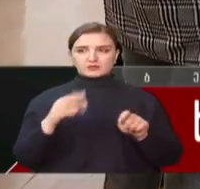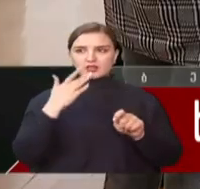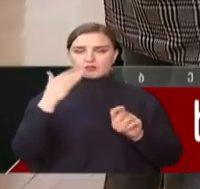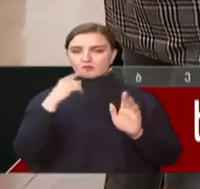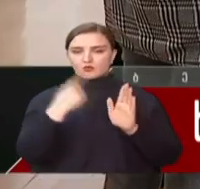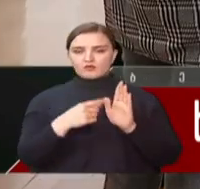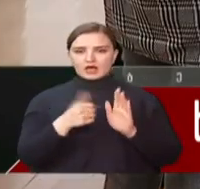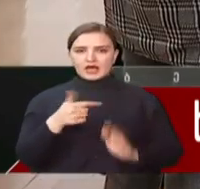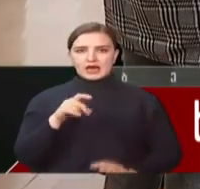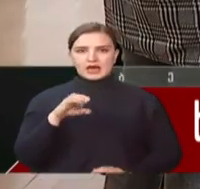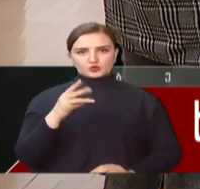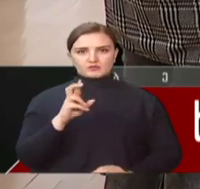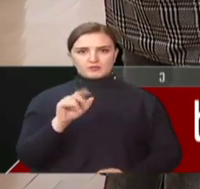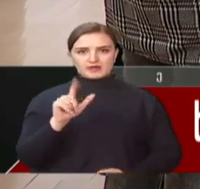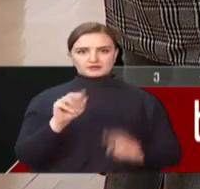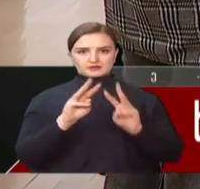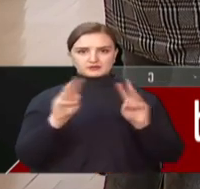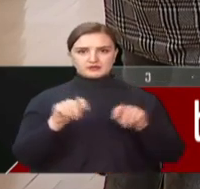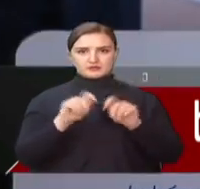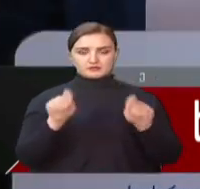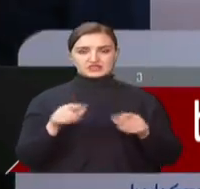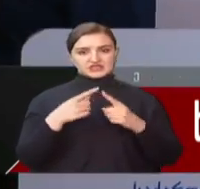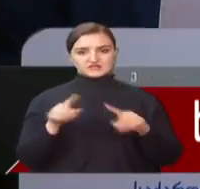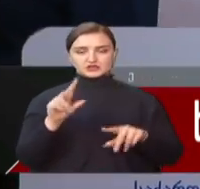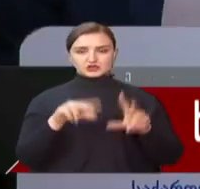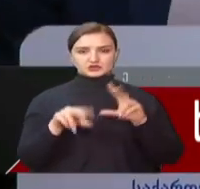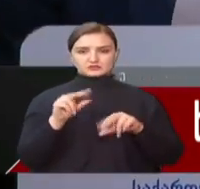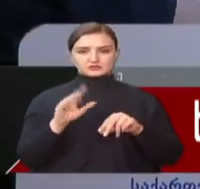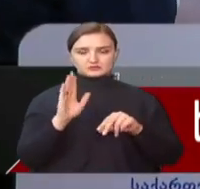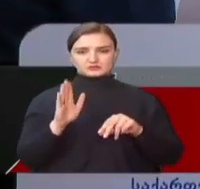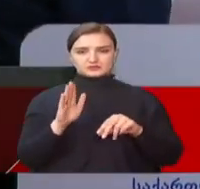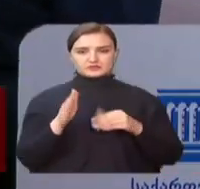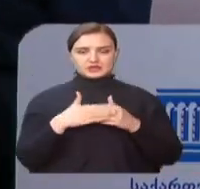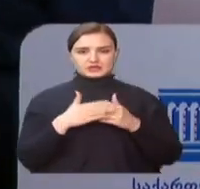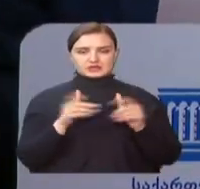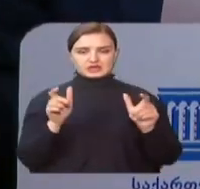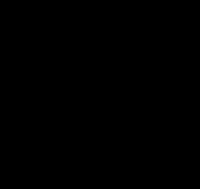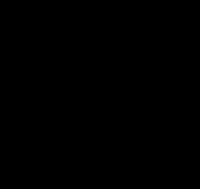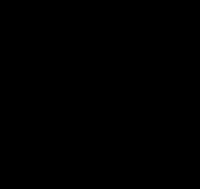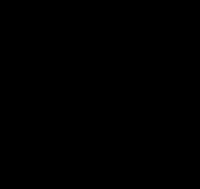გავლენის აგენტთა ბაზა. Წინააღმდეგ შემთხვევაში კი გათვალისწინებულია ადმინისტრაციული სანქციები.